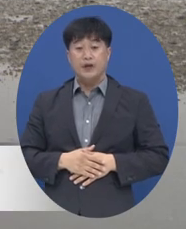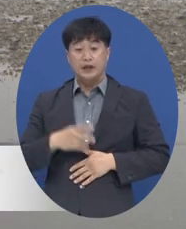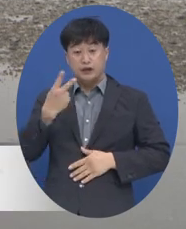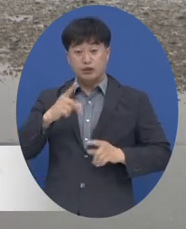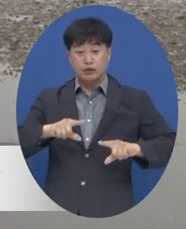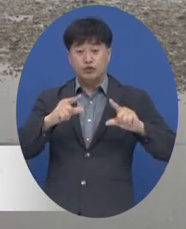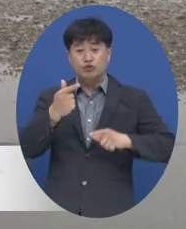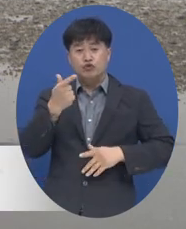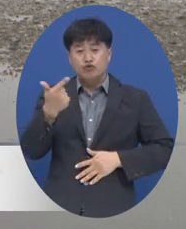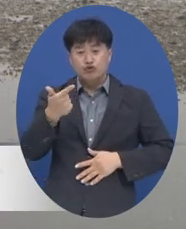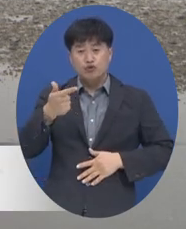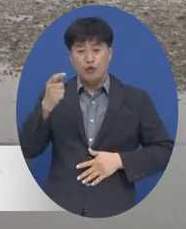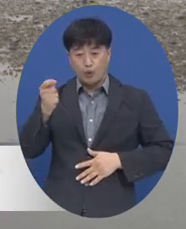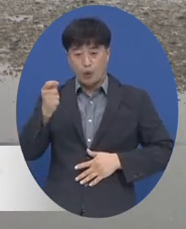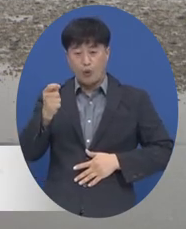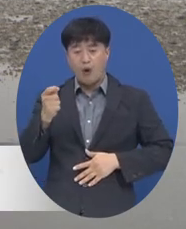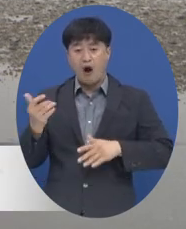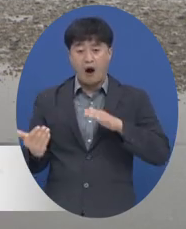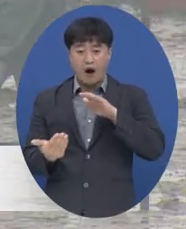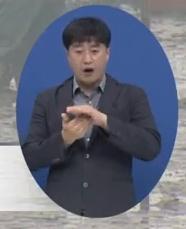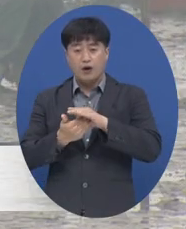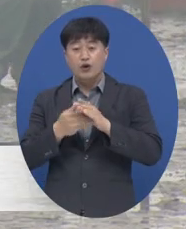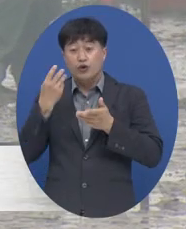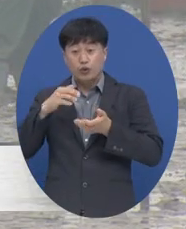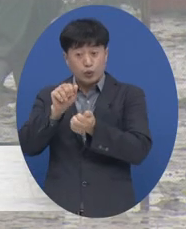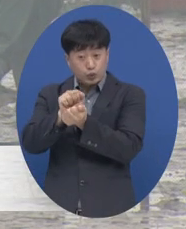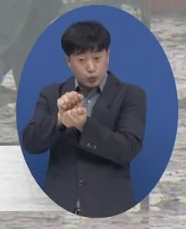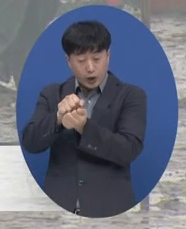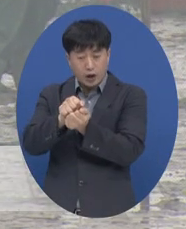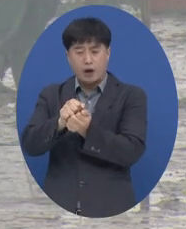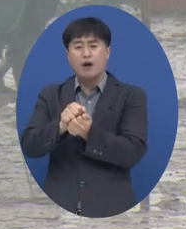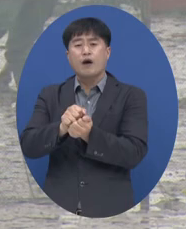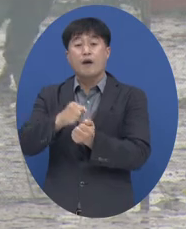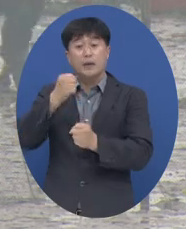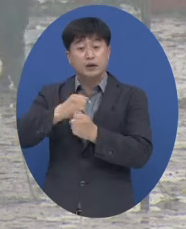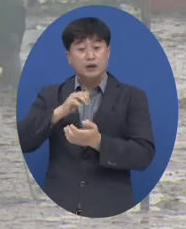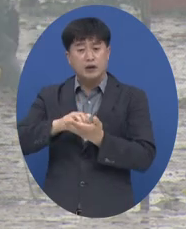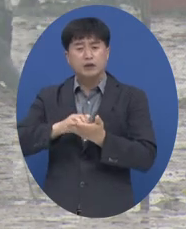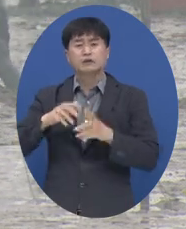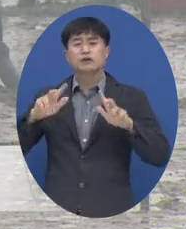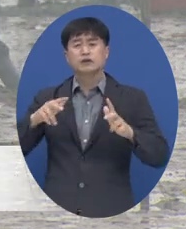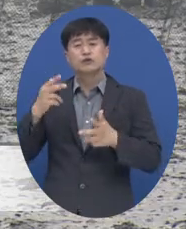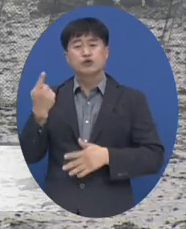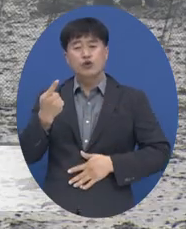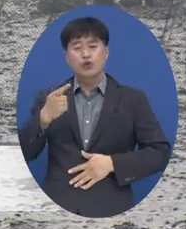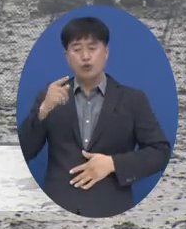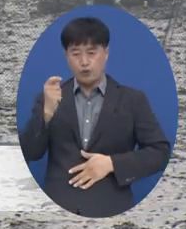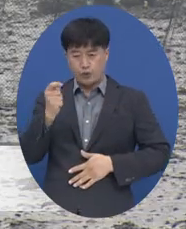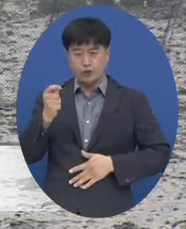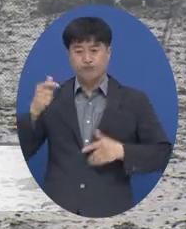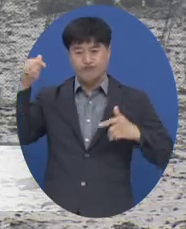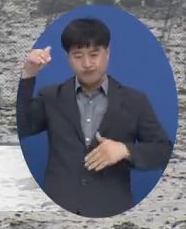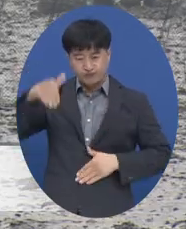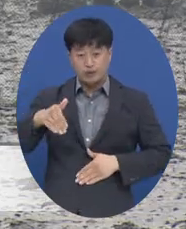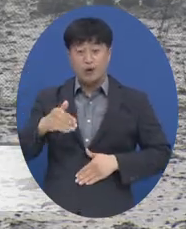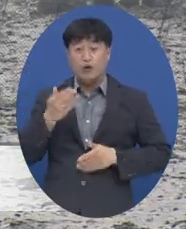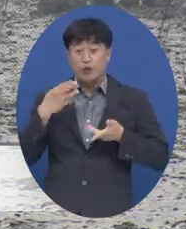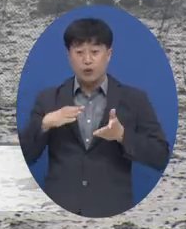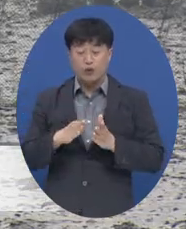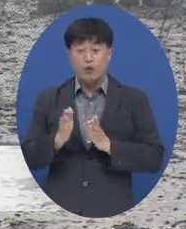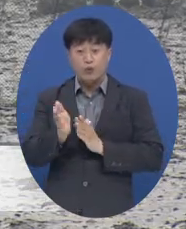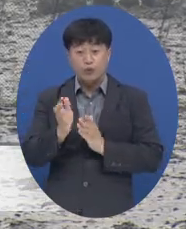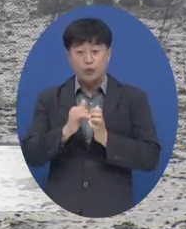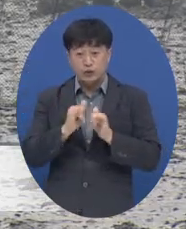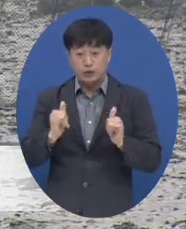지난 2000년 6천 톤의 달했던 경기 적 바지락 생산 양은 현재 쳐 톤까지 떨어진 상황 경도는 어민들의 중요한 소득자 원인